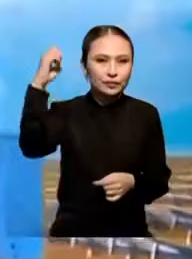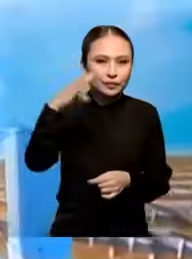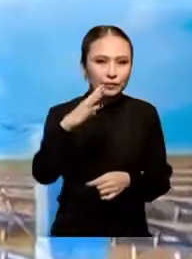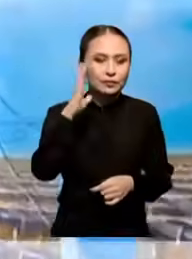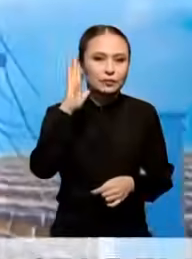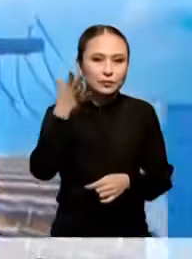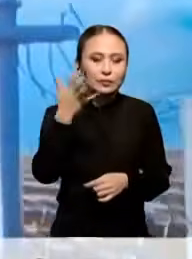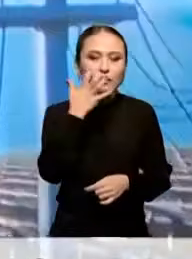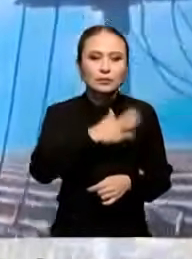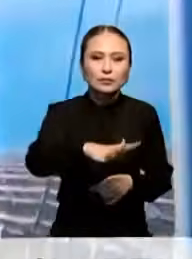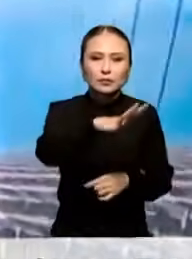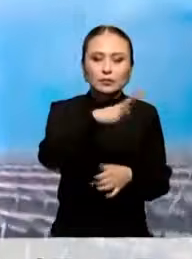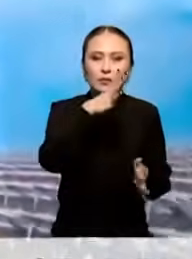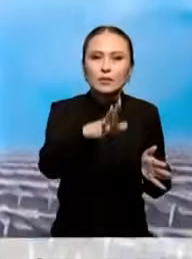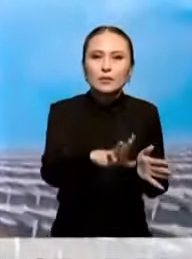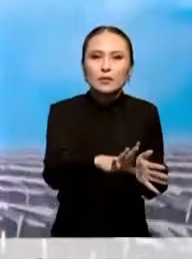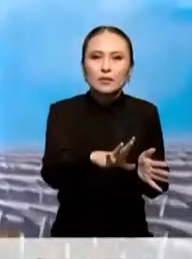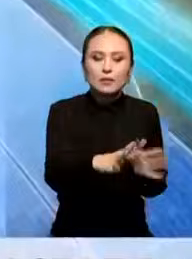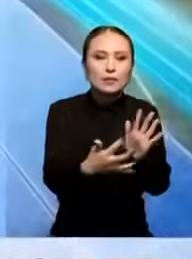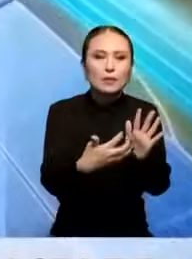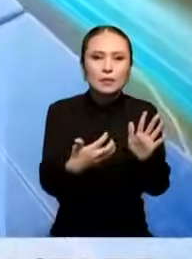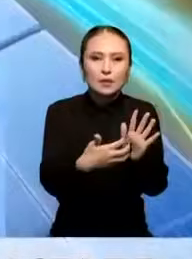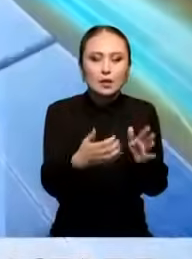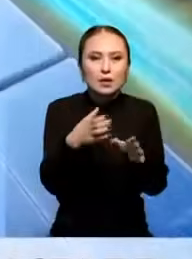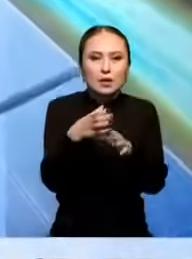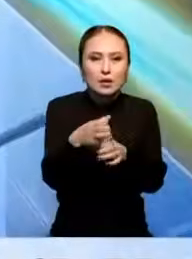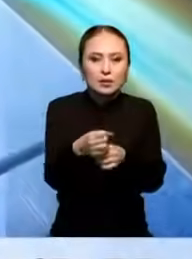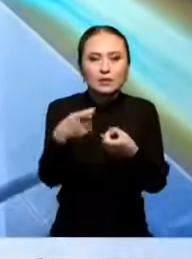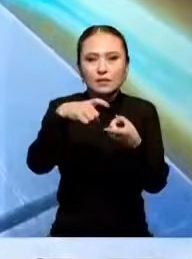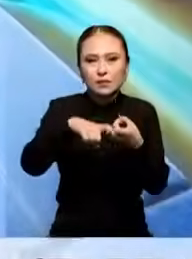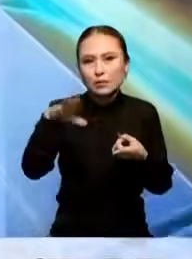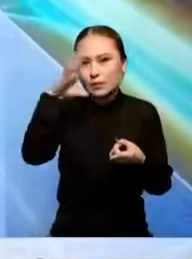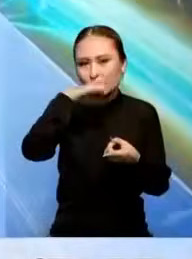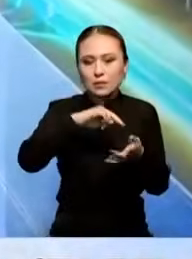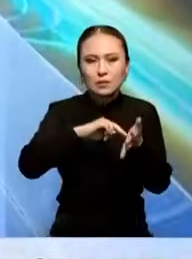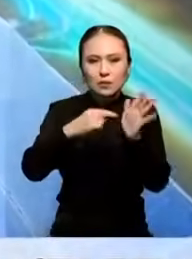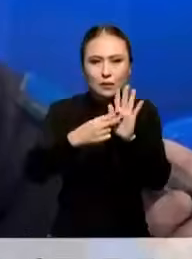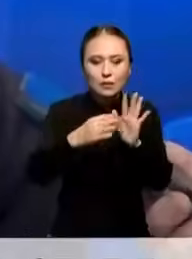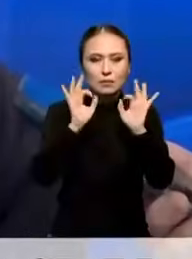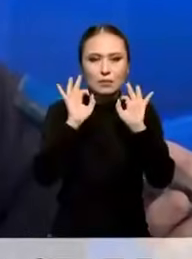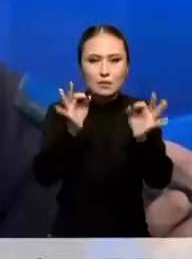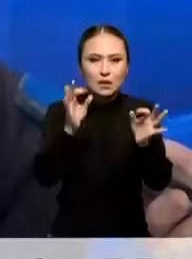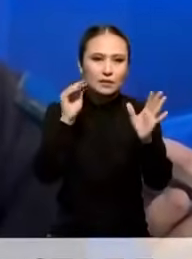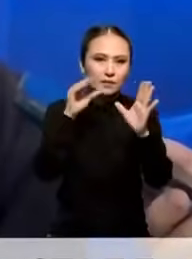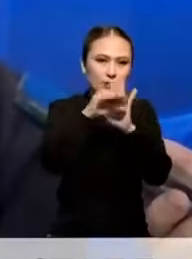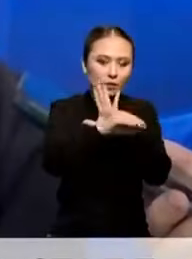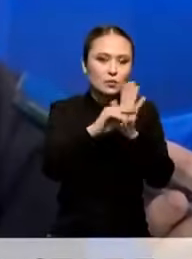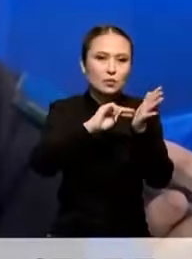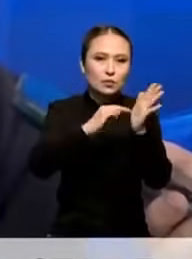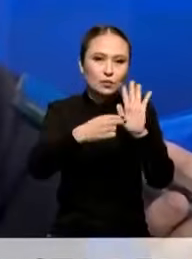болады. Оңтүстік өңірдің электроэнергия тапшылықтың азайтуына әсер етеді. Жобаға тартылған инвестиция